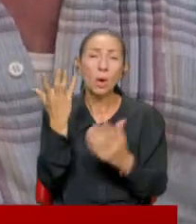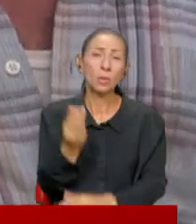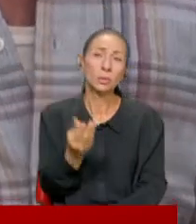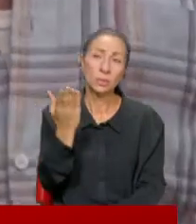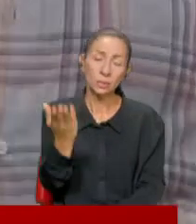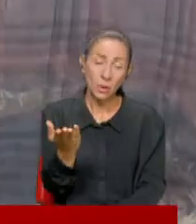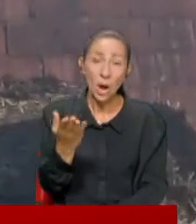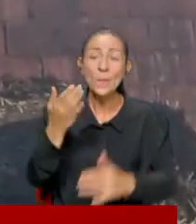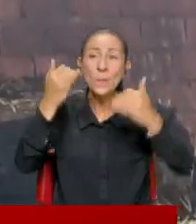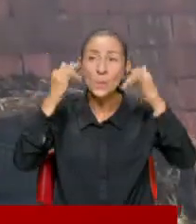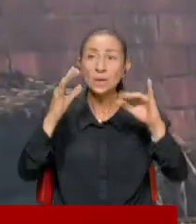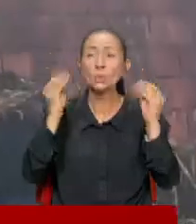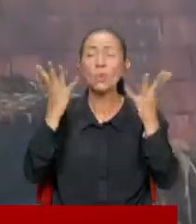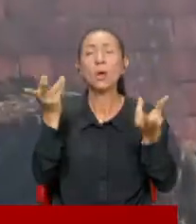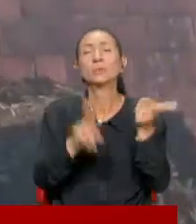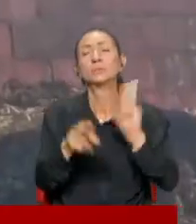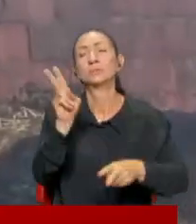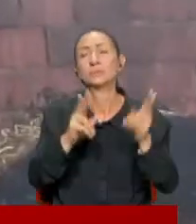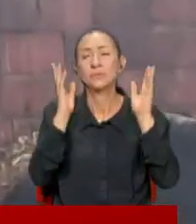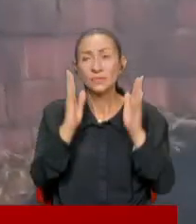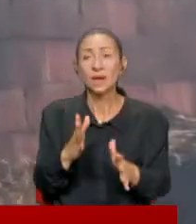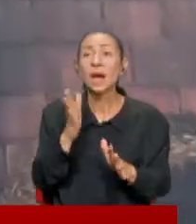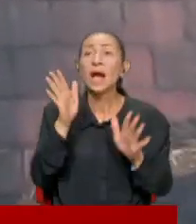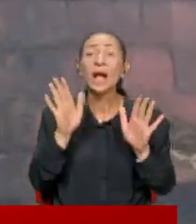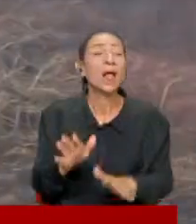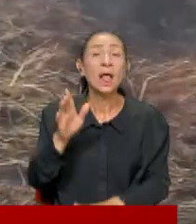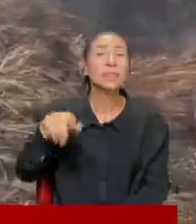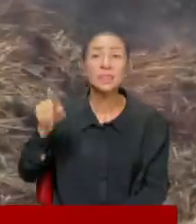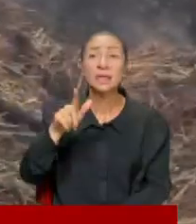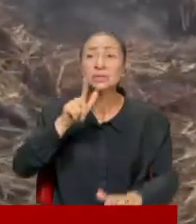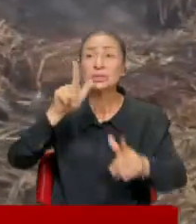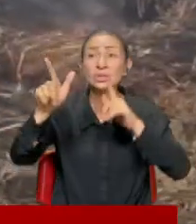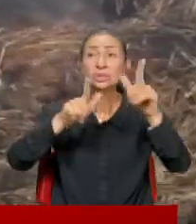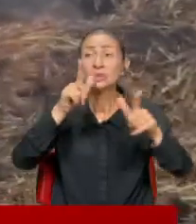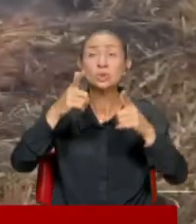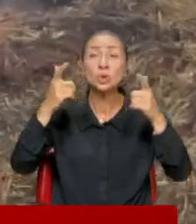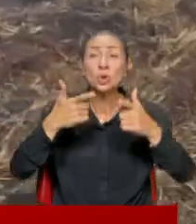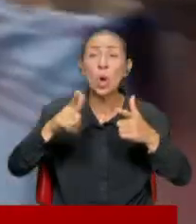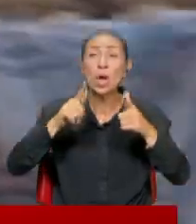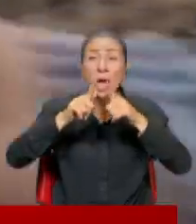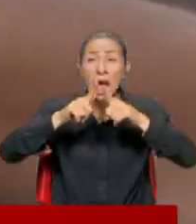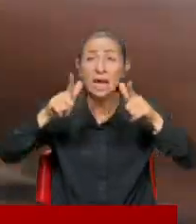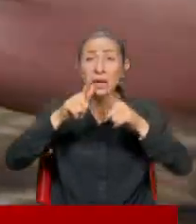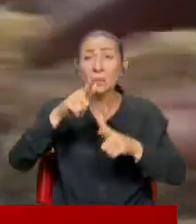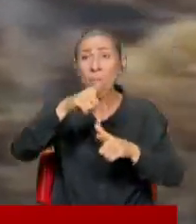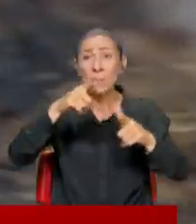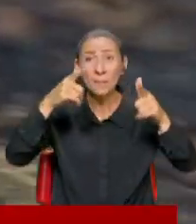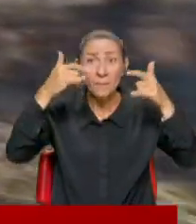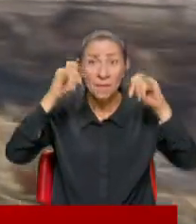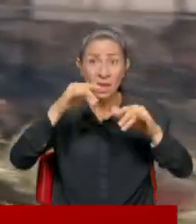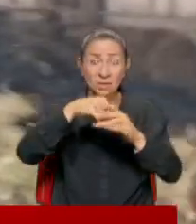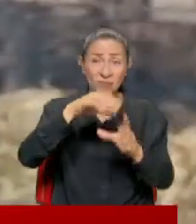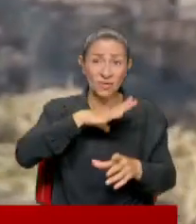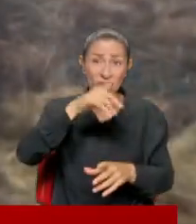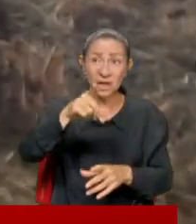buldu. Hayvanlarının çoğu telef olmuştu. Geriye kalanlarınsa çığlıkları köyü inletiyordu. Burası hayvanlara bağlıydı.